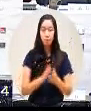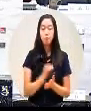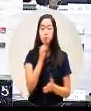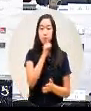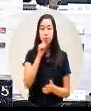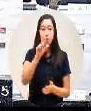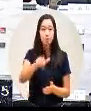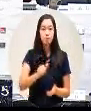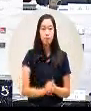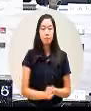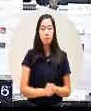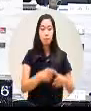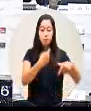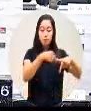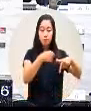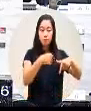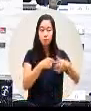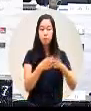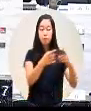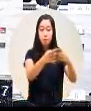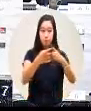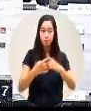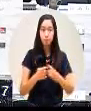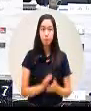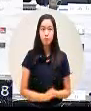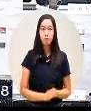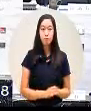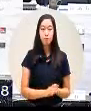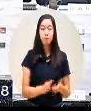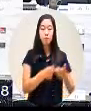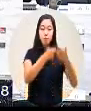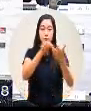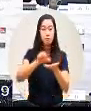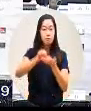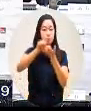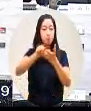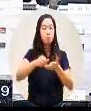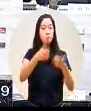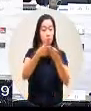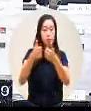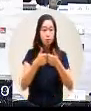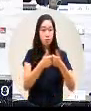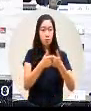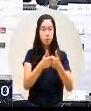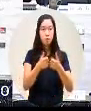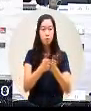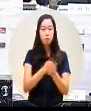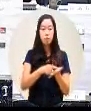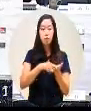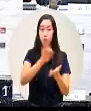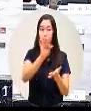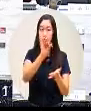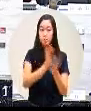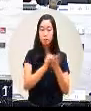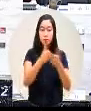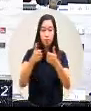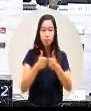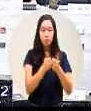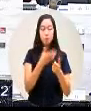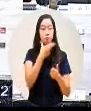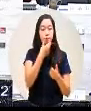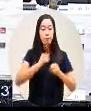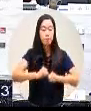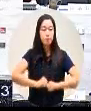养师叶素竹，第七届第五次定期大会第十五次会议，福康国